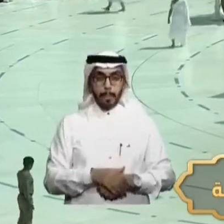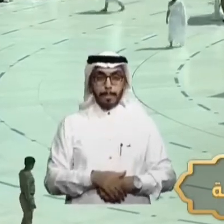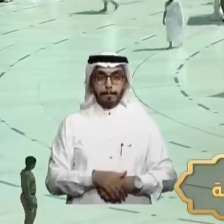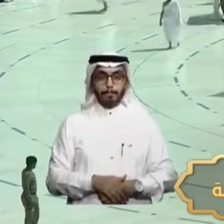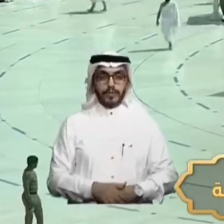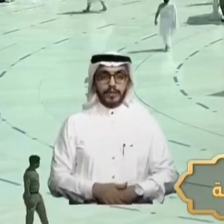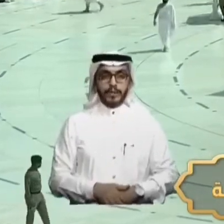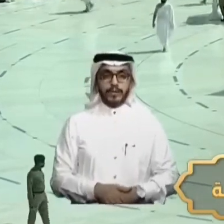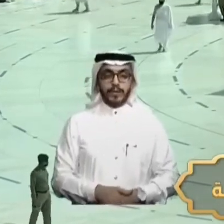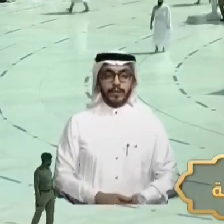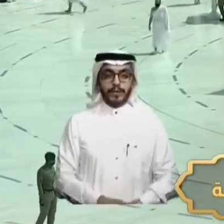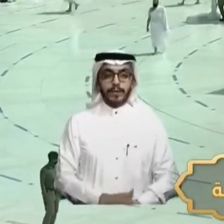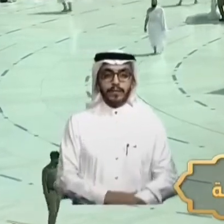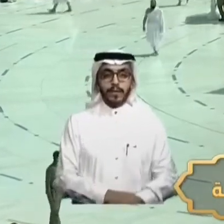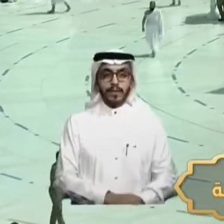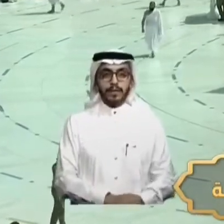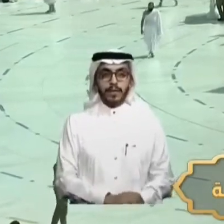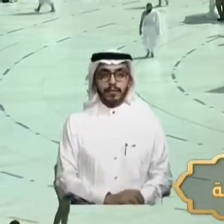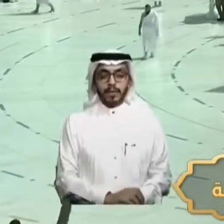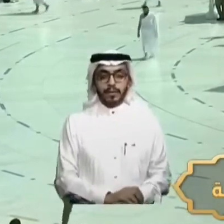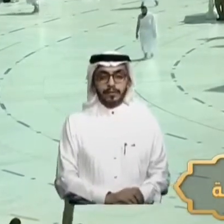غفورًا.